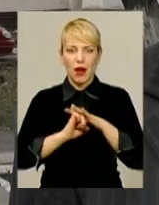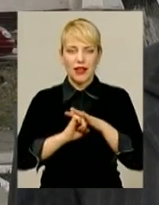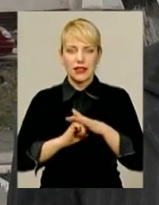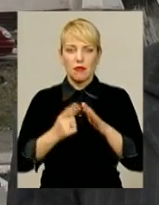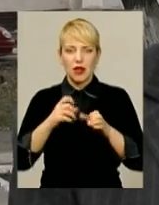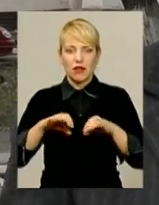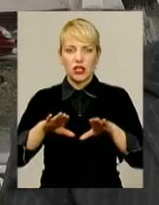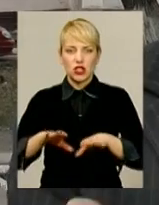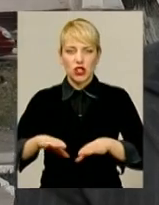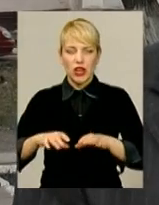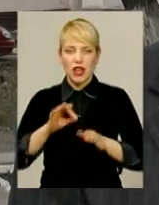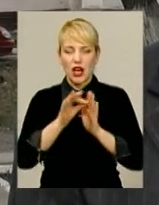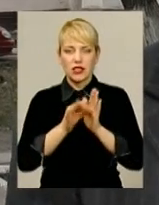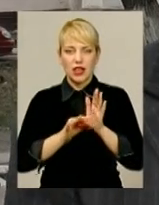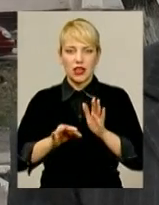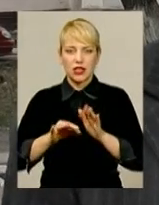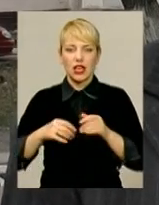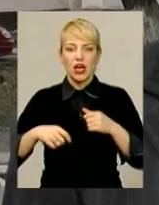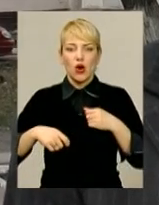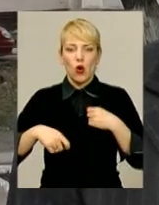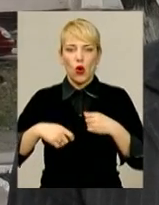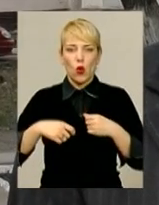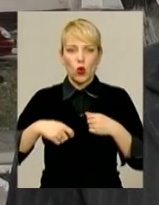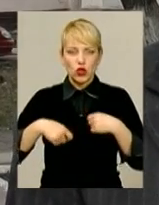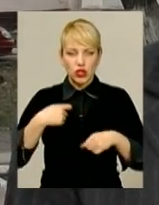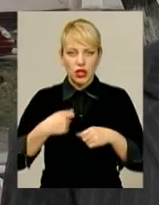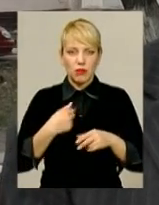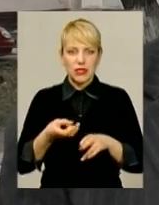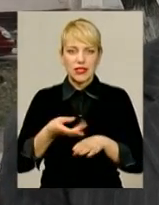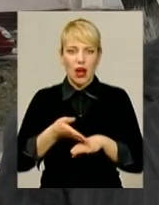ущерба ми заходимо знову в суд, в український суд, на